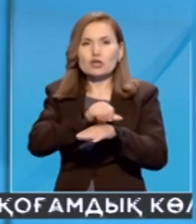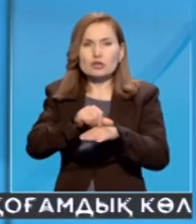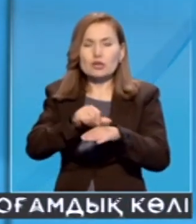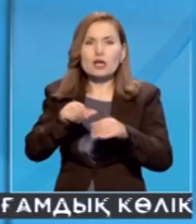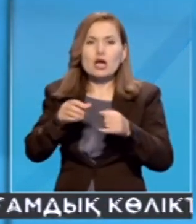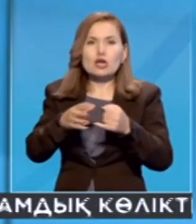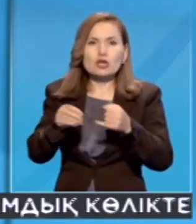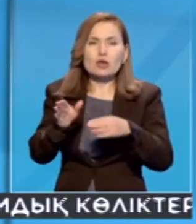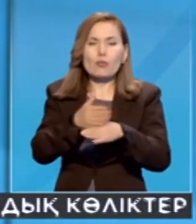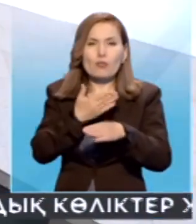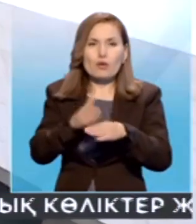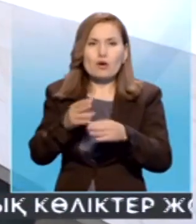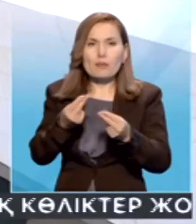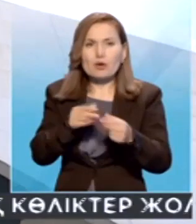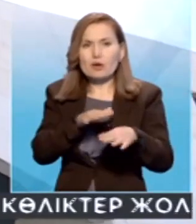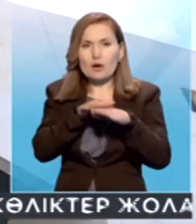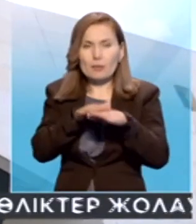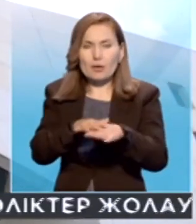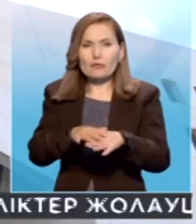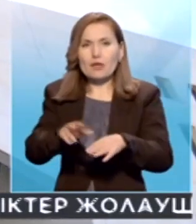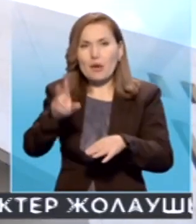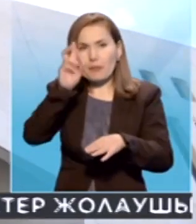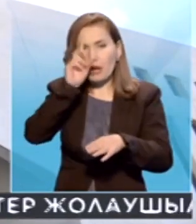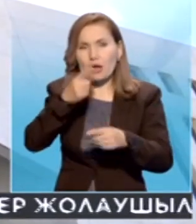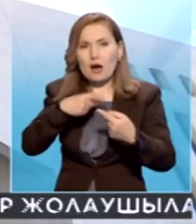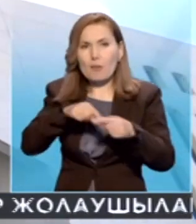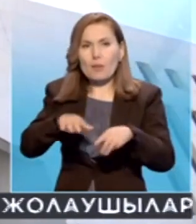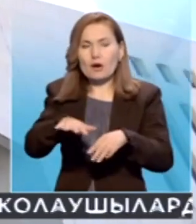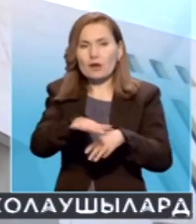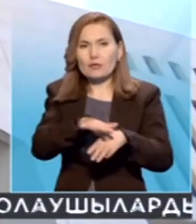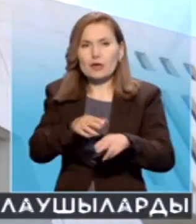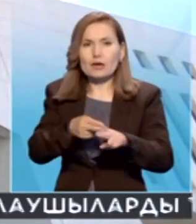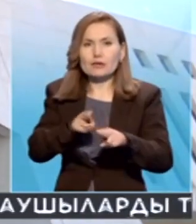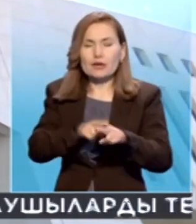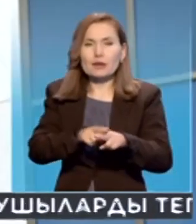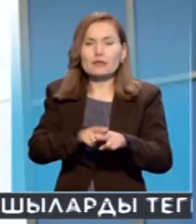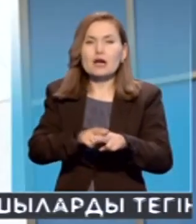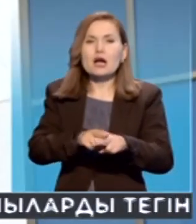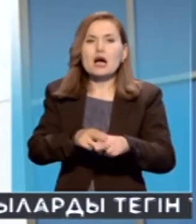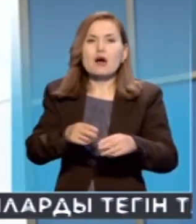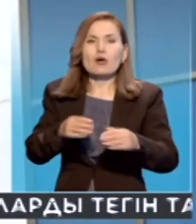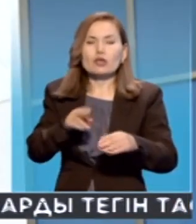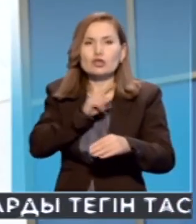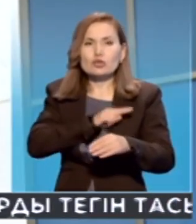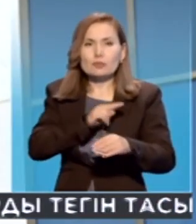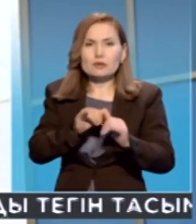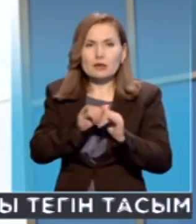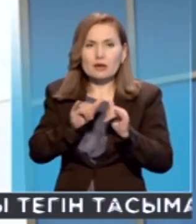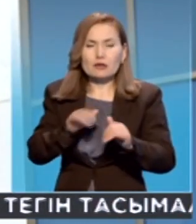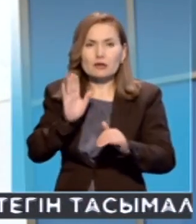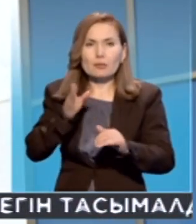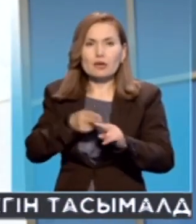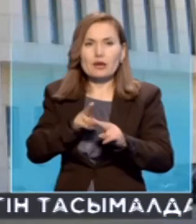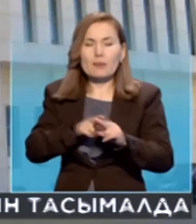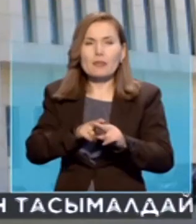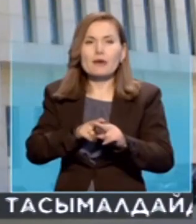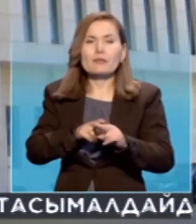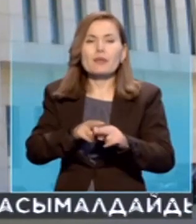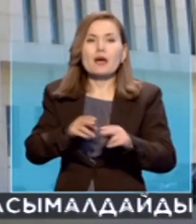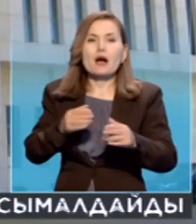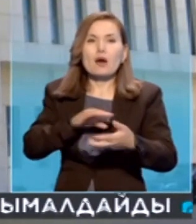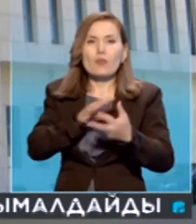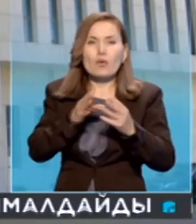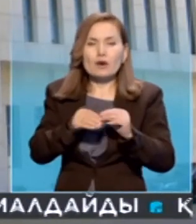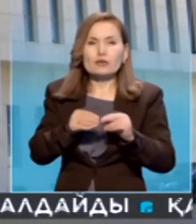жатыр. Сондай-ақ орталық мемлекеттік органдардың аумақтық органдарын орналастырып, штат санының шегі нақтыланады. Әкімшілік ғимараттарды сатып